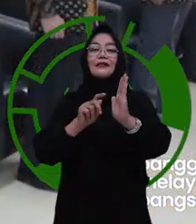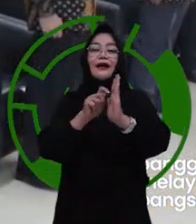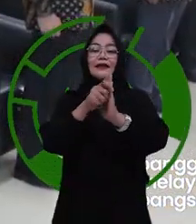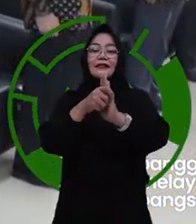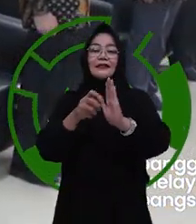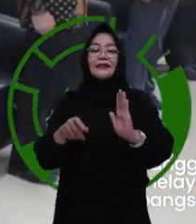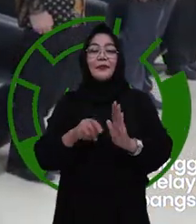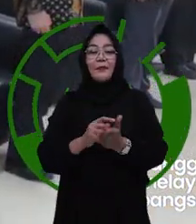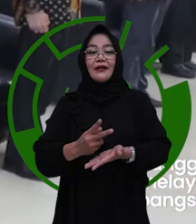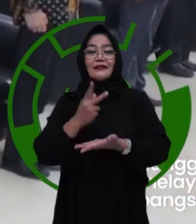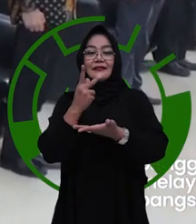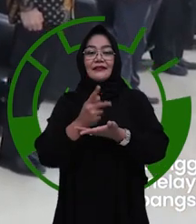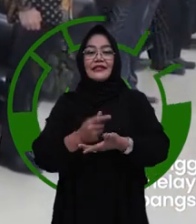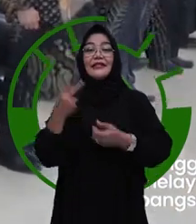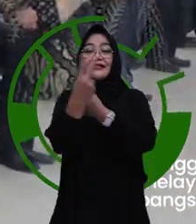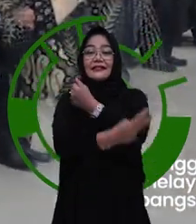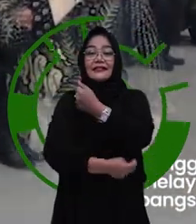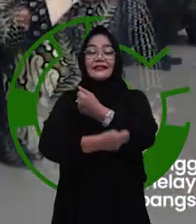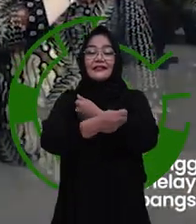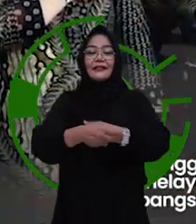Allah melayani negeri,